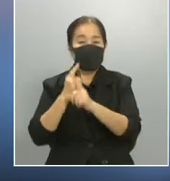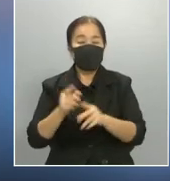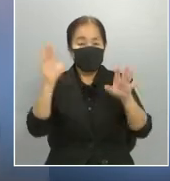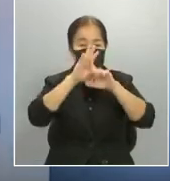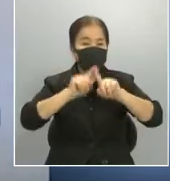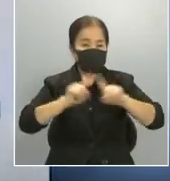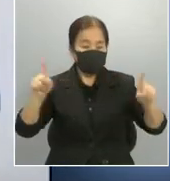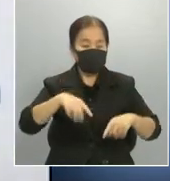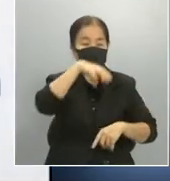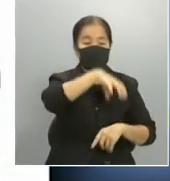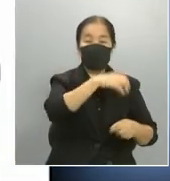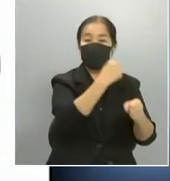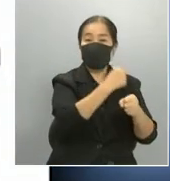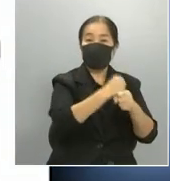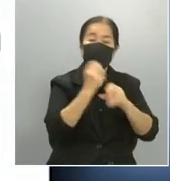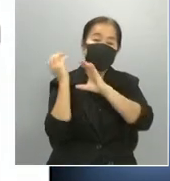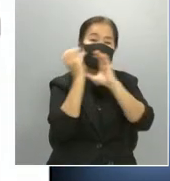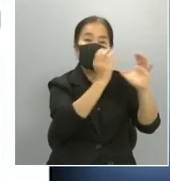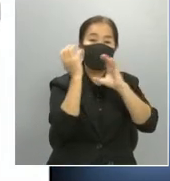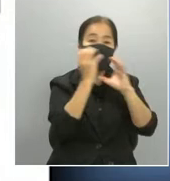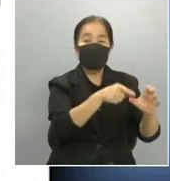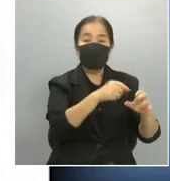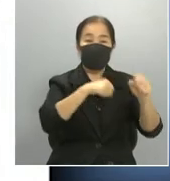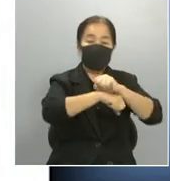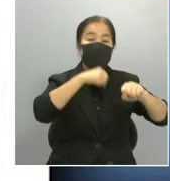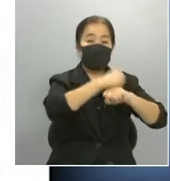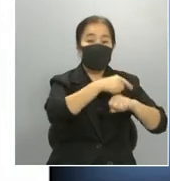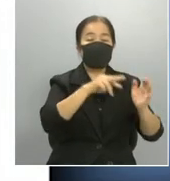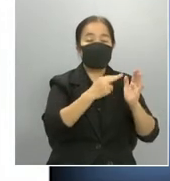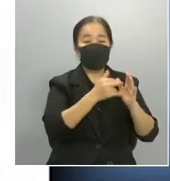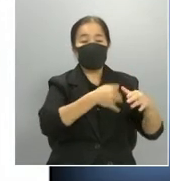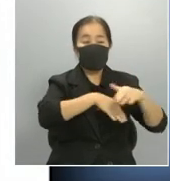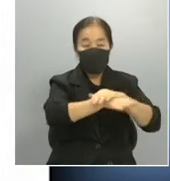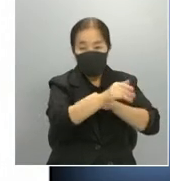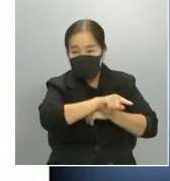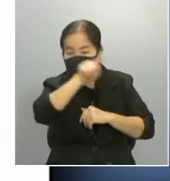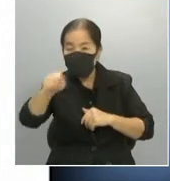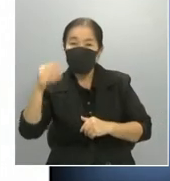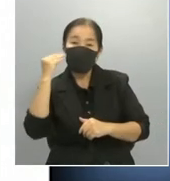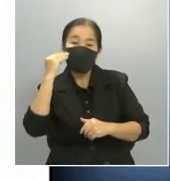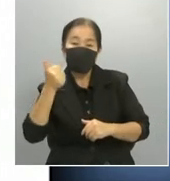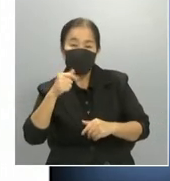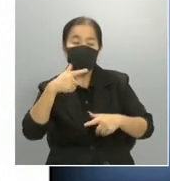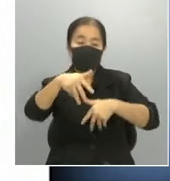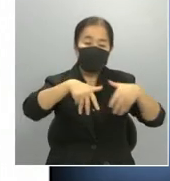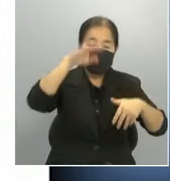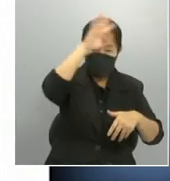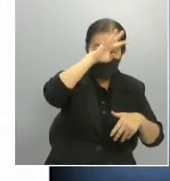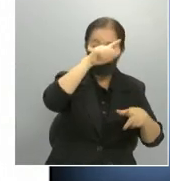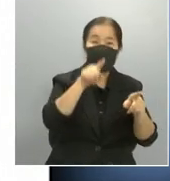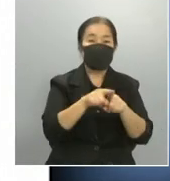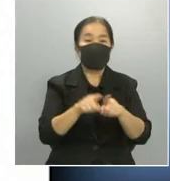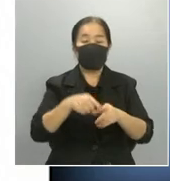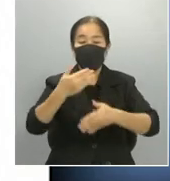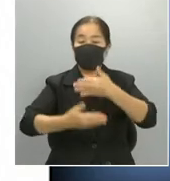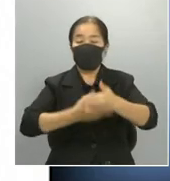โปรแกรมอื่นนะครับที่ยังคงแอบเข้าออกได้แม้จะติดป้ายห้ามเอาไว้แล้วหรือมันกระทั่งชุมชนคลองเตยนะครับรวมถึงตามตลาด